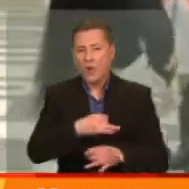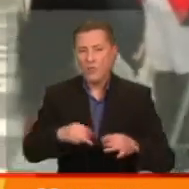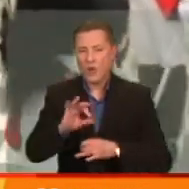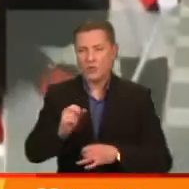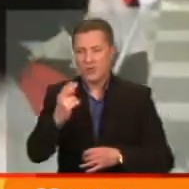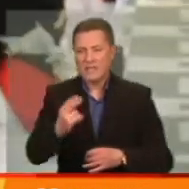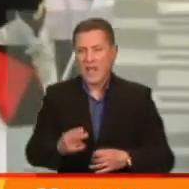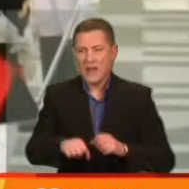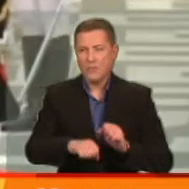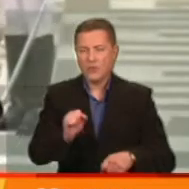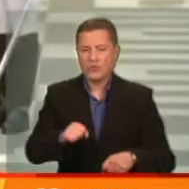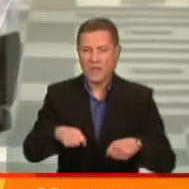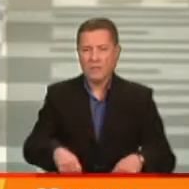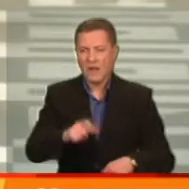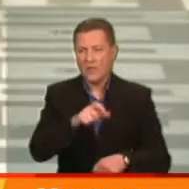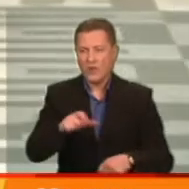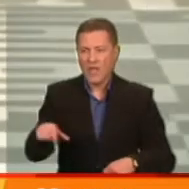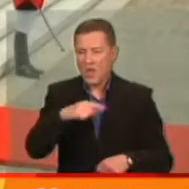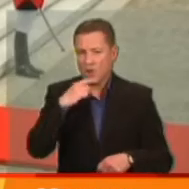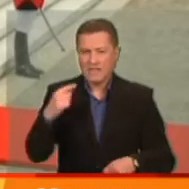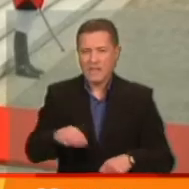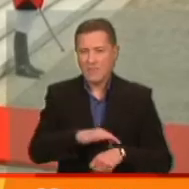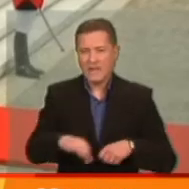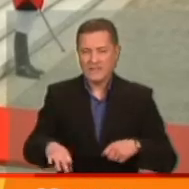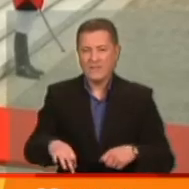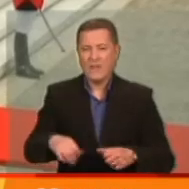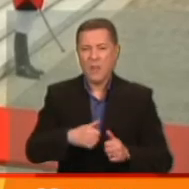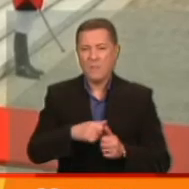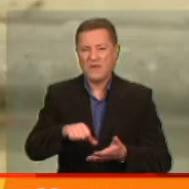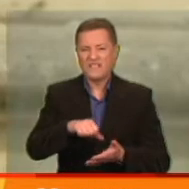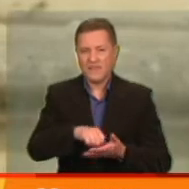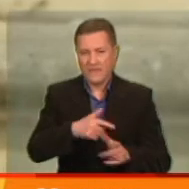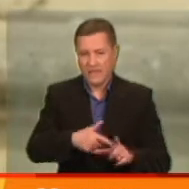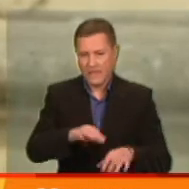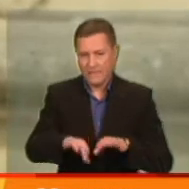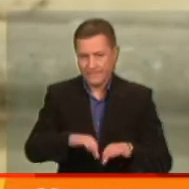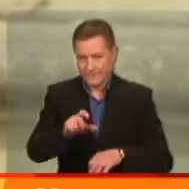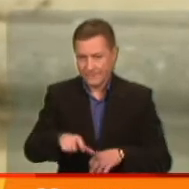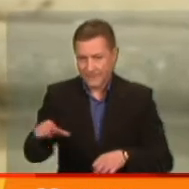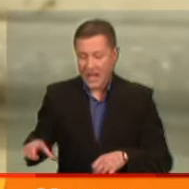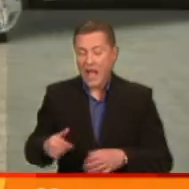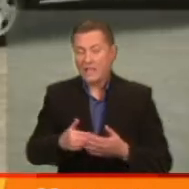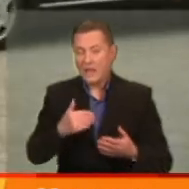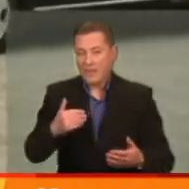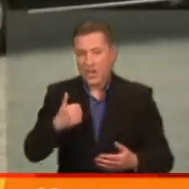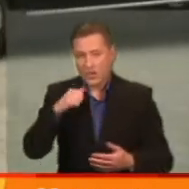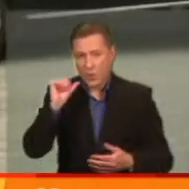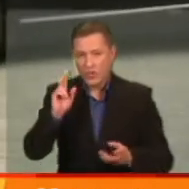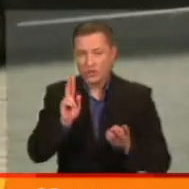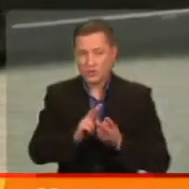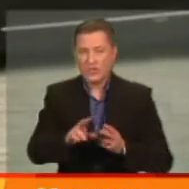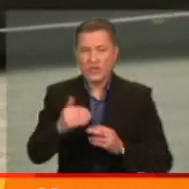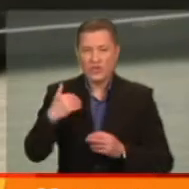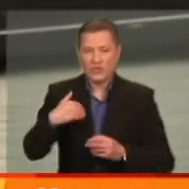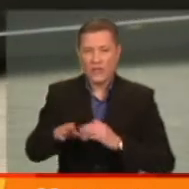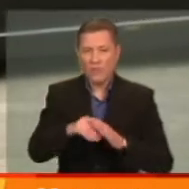питання порушення прав людей у Росії та переслідування представників ЛГБТ-спільноти. Напередодні зустрічі з російським очільником нещодавно